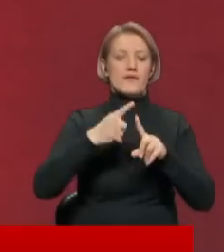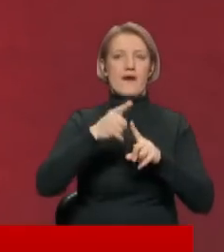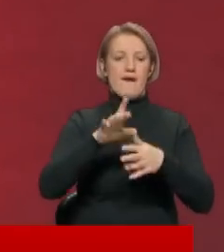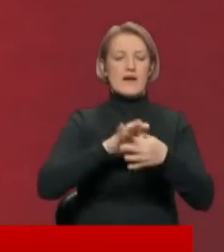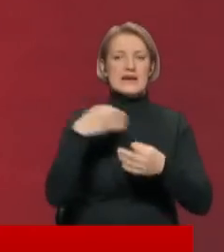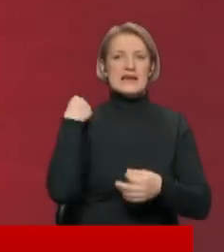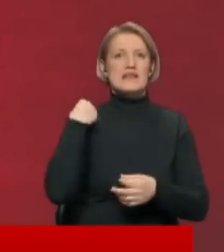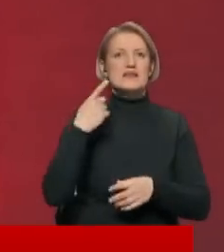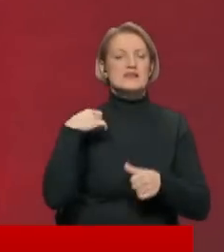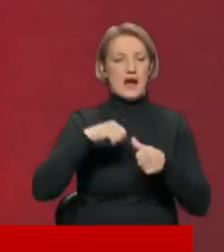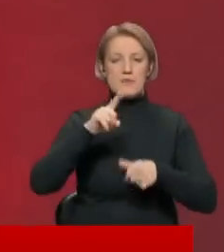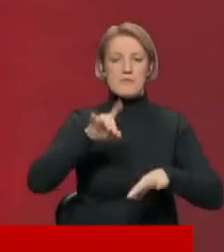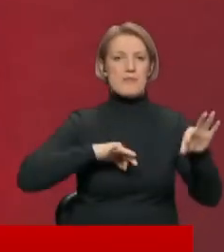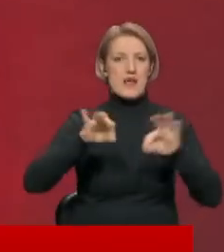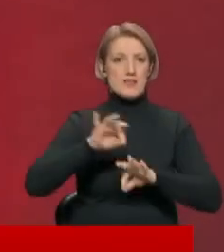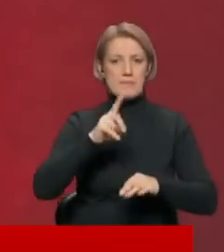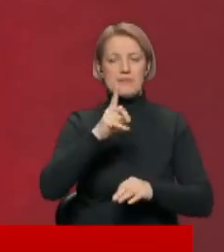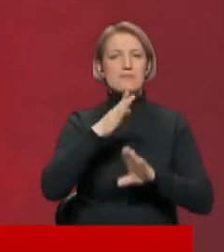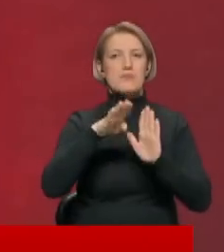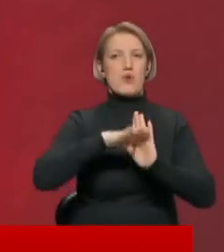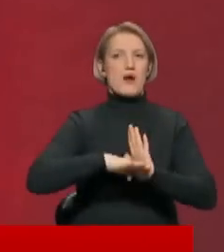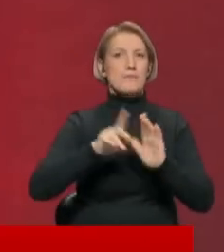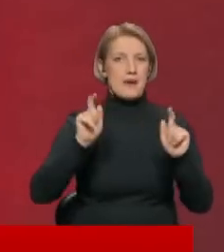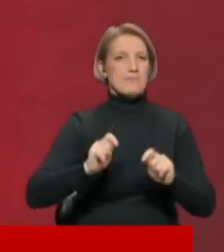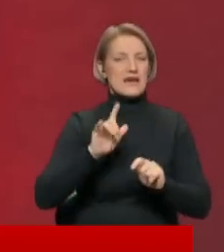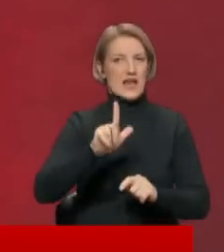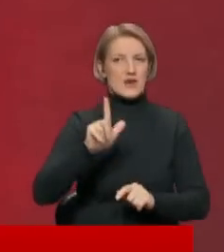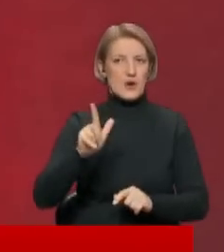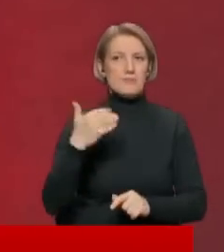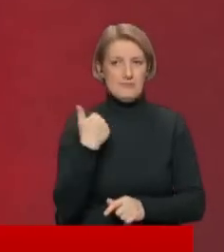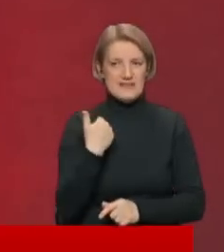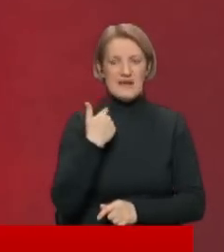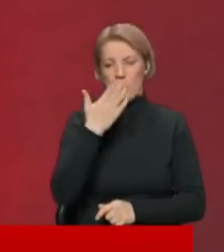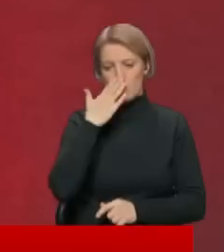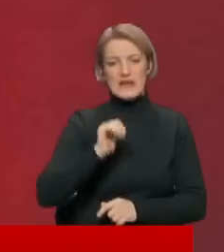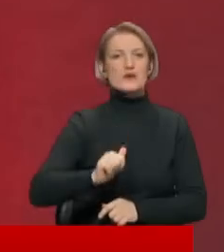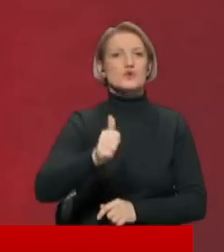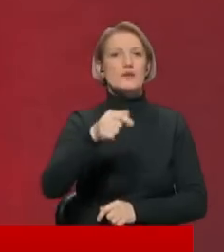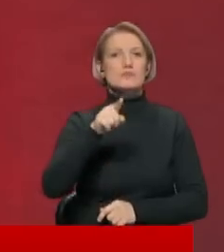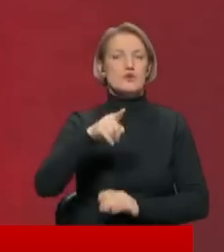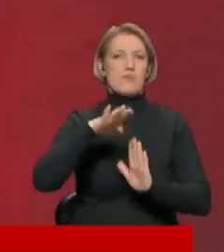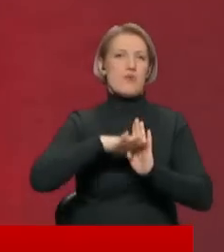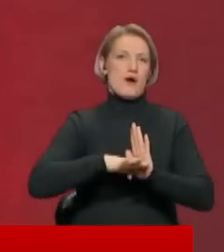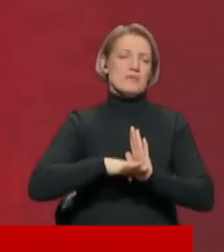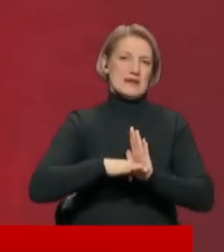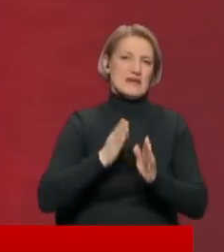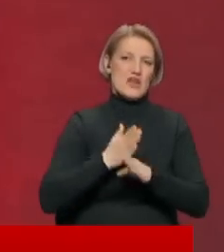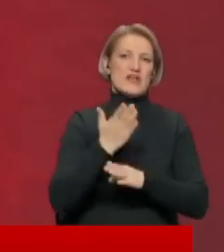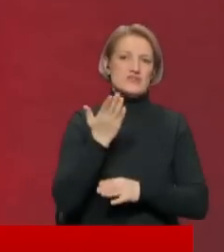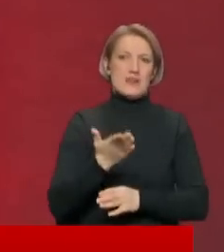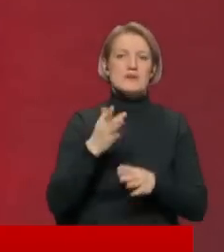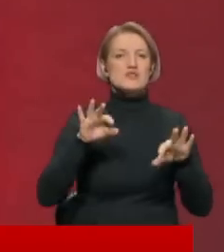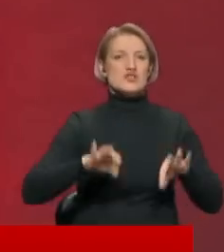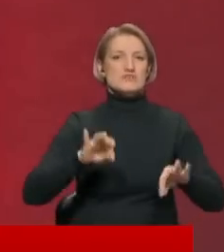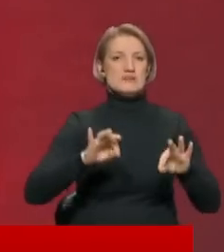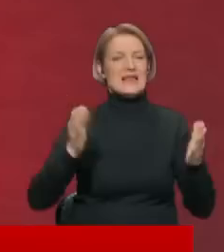yeniden bir planlama ve bir yayın yapmak gerekiyor galiba ve biz de önümüzdeki günlerde bu yayını gerçekleştirelim Efendim Şimdi